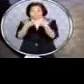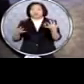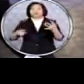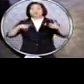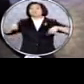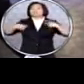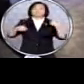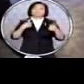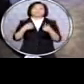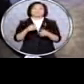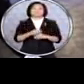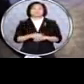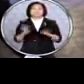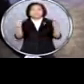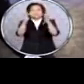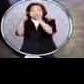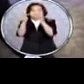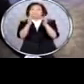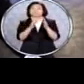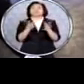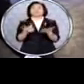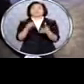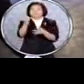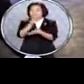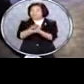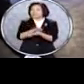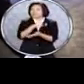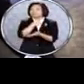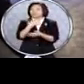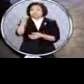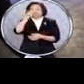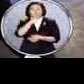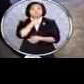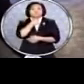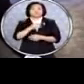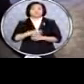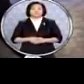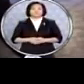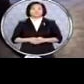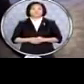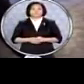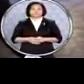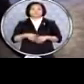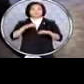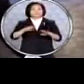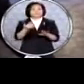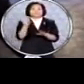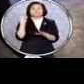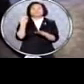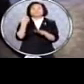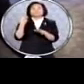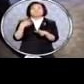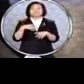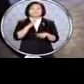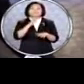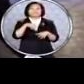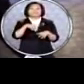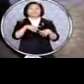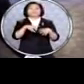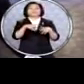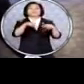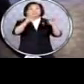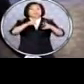由，能够有上网的合理的价格跟权利。那么我们在过去的一段时间，电信的产业